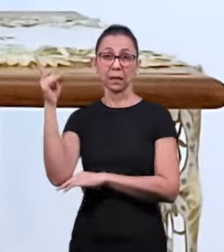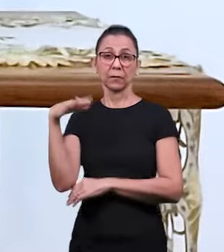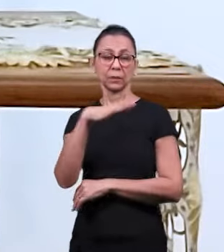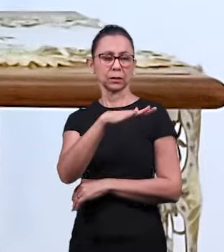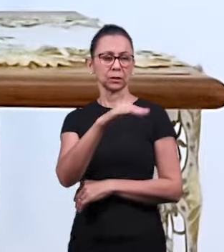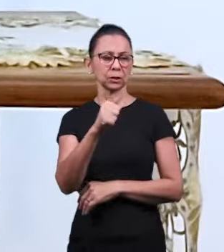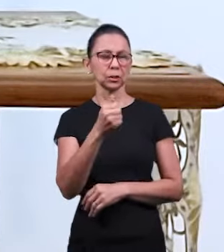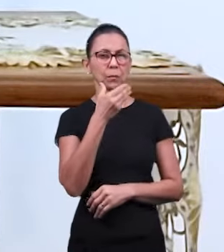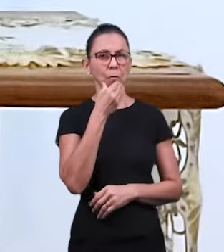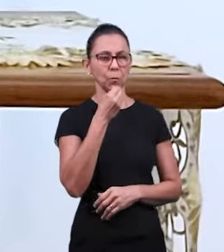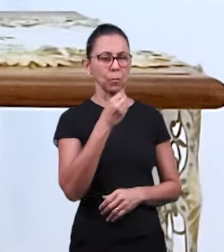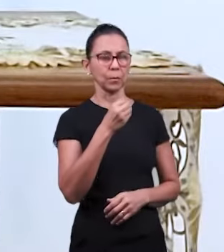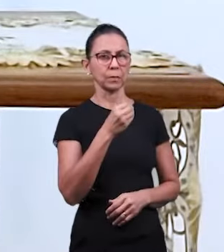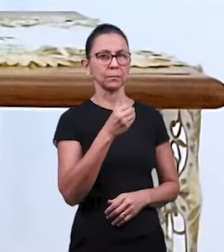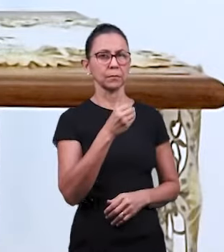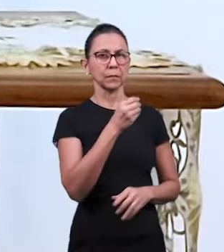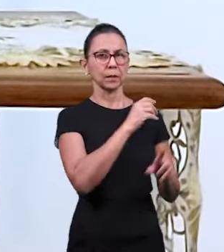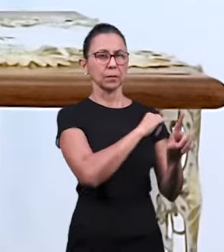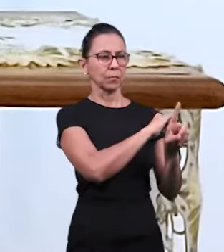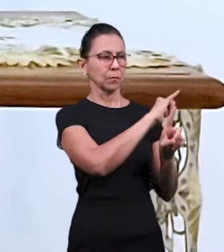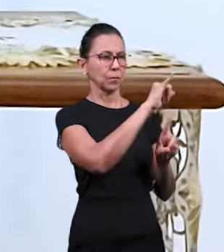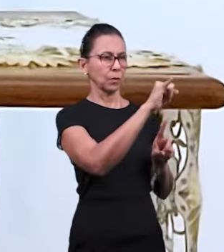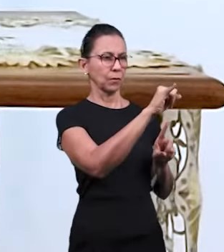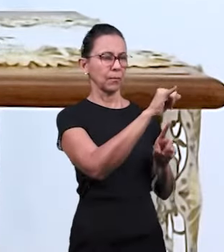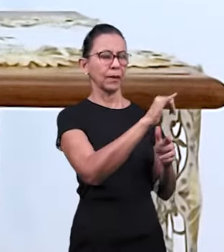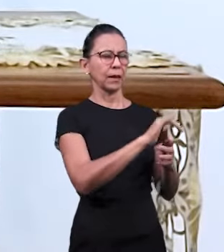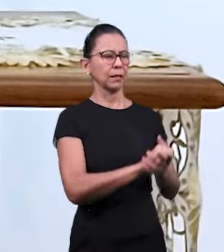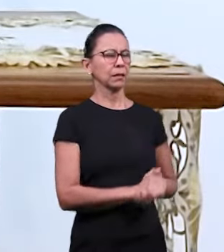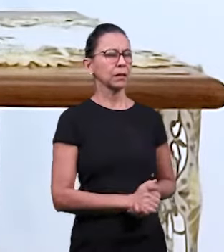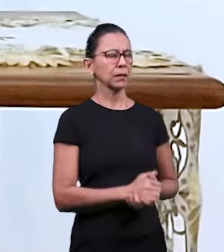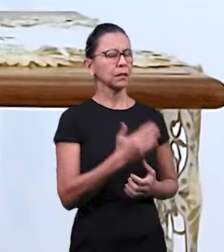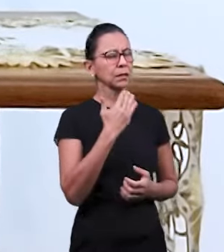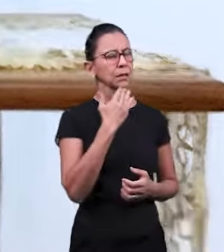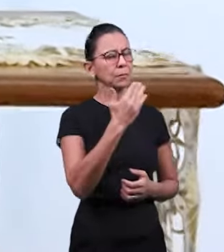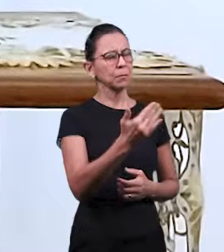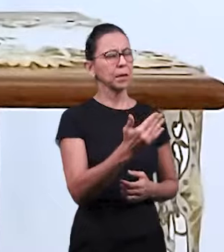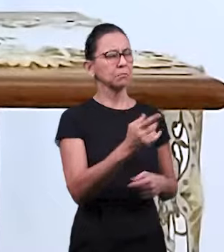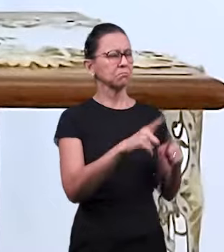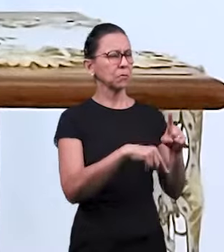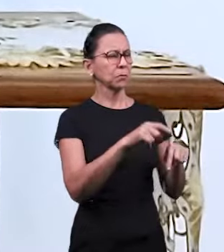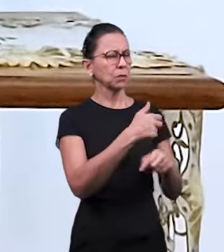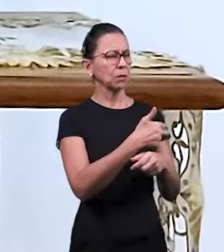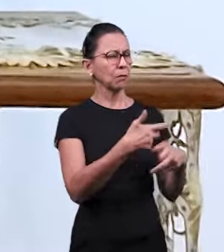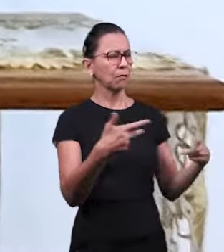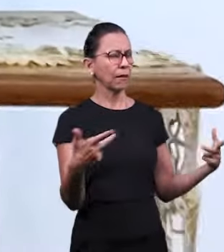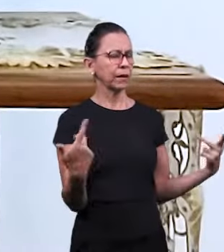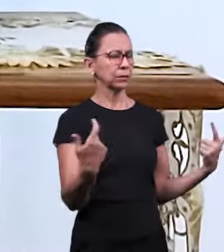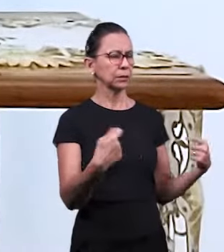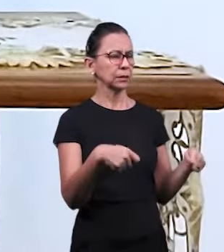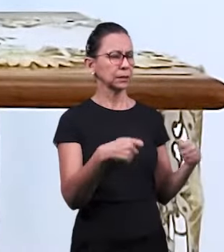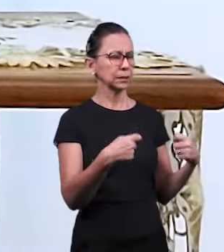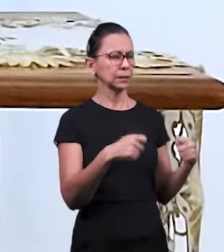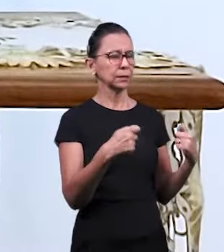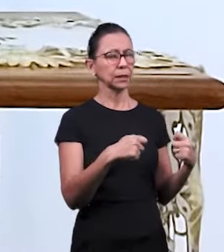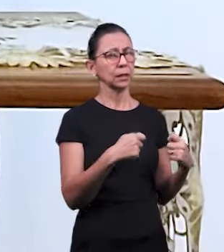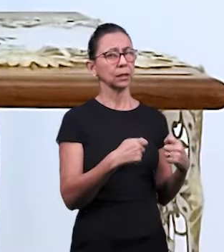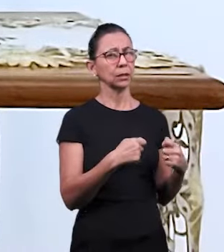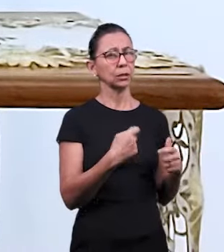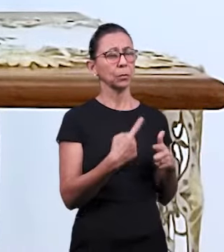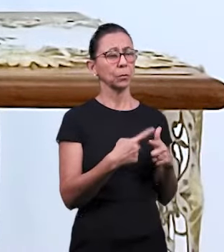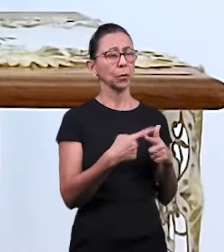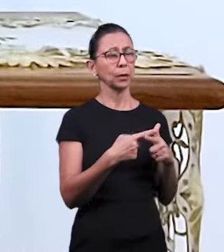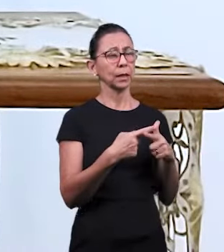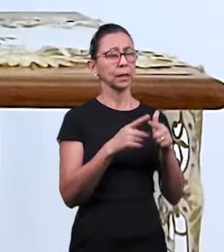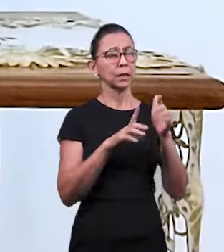он просит Авиафара, священника, принести ему ефод, чтобы он вопросил